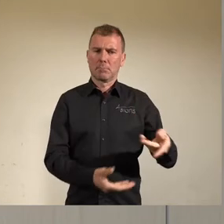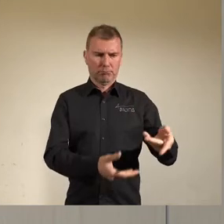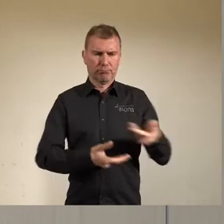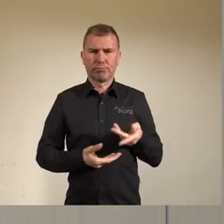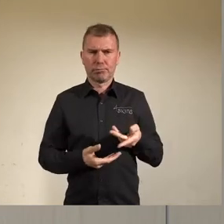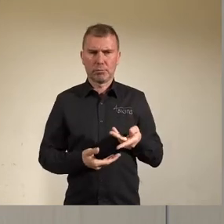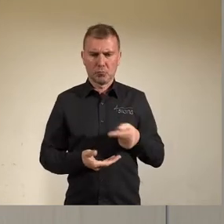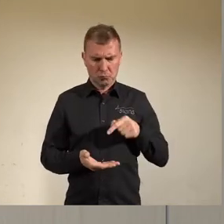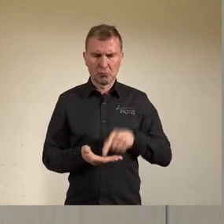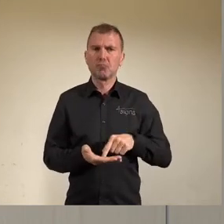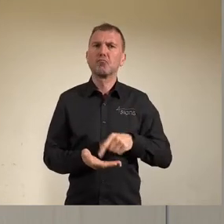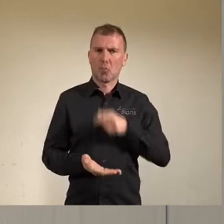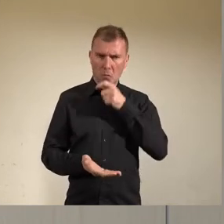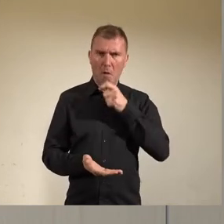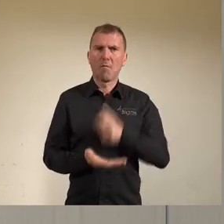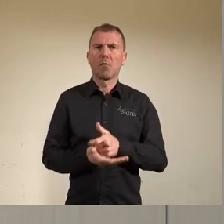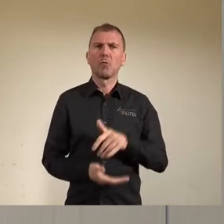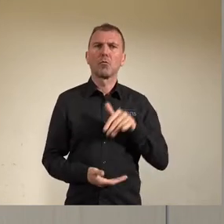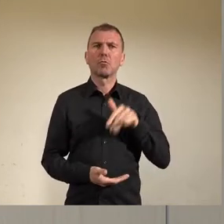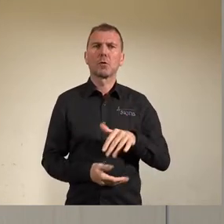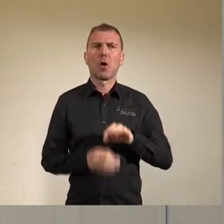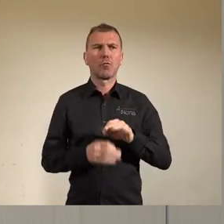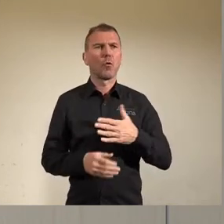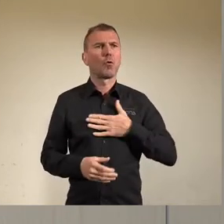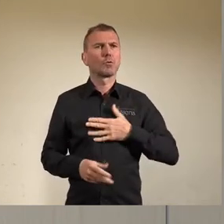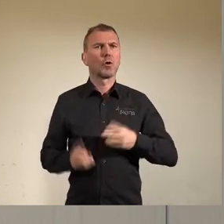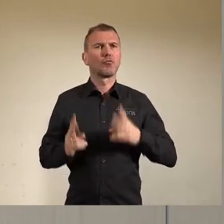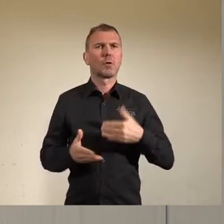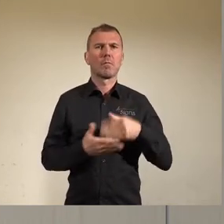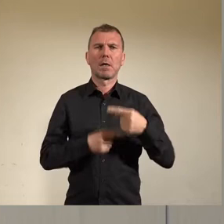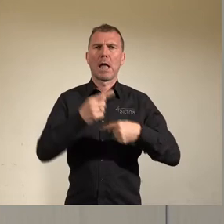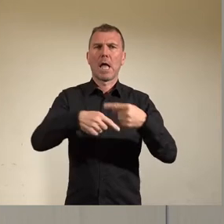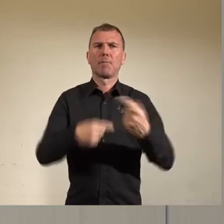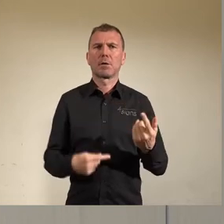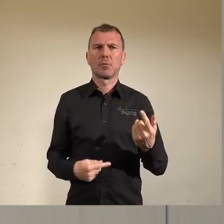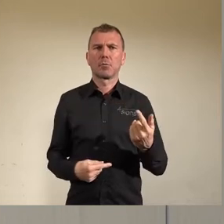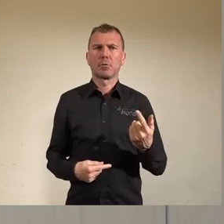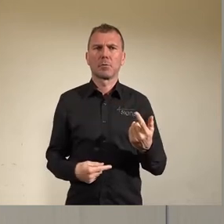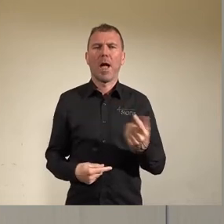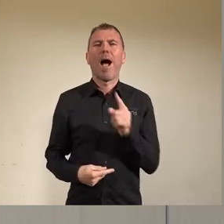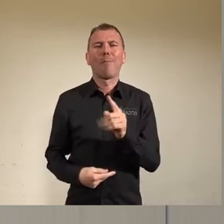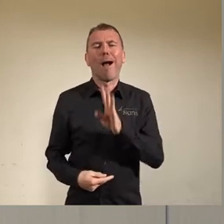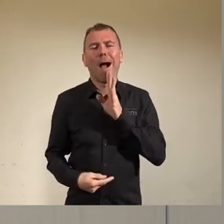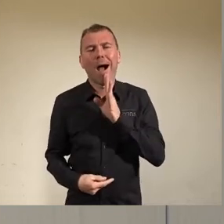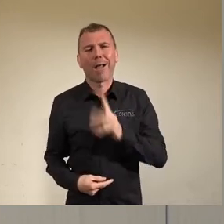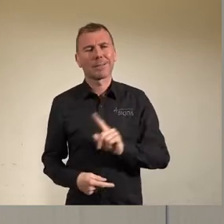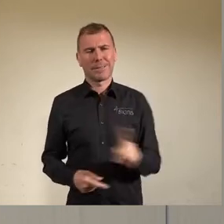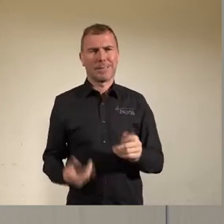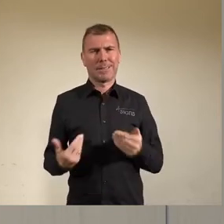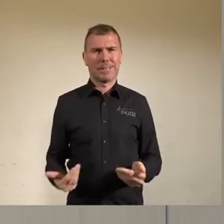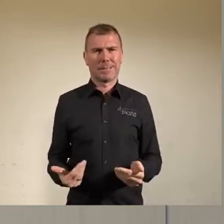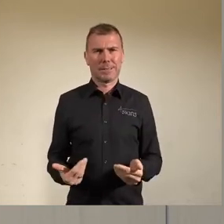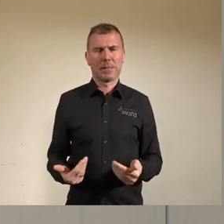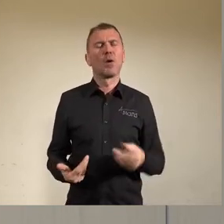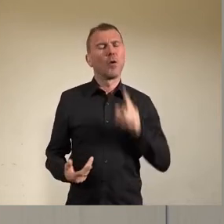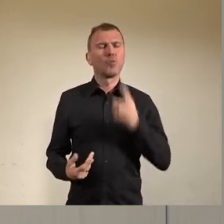der Verantwortung für die weitere Entwicklung unserer Stadt noch nicht ausreichend gerecht wird